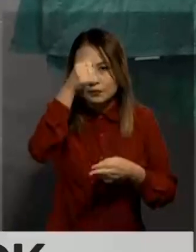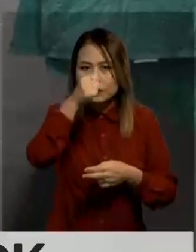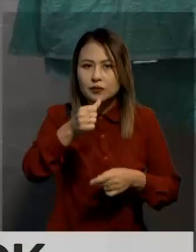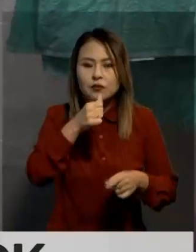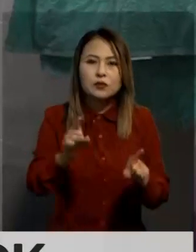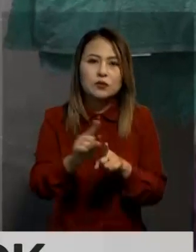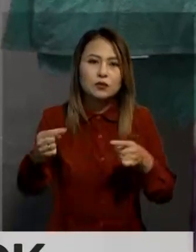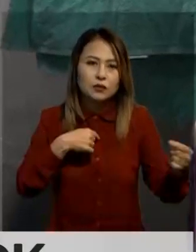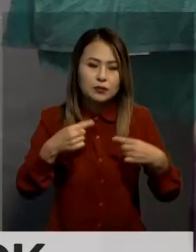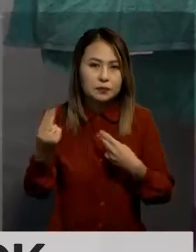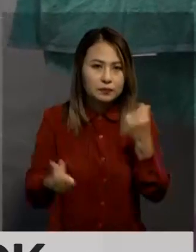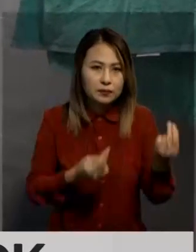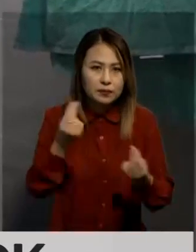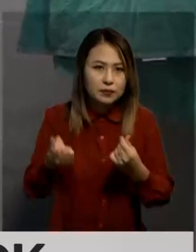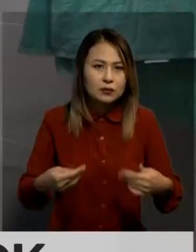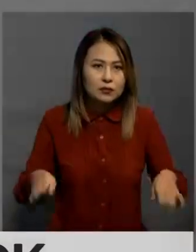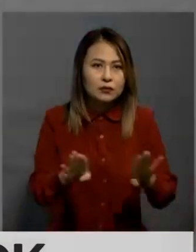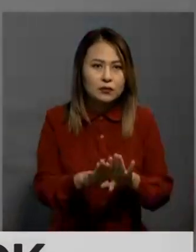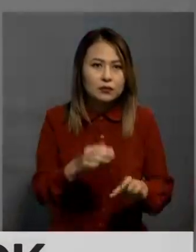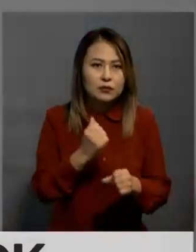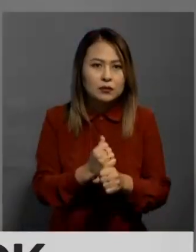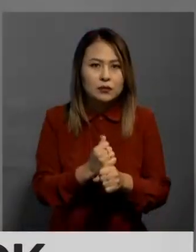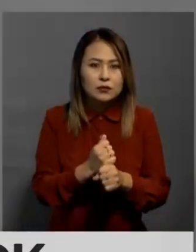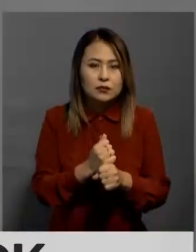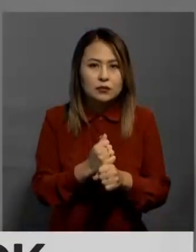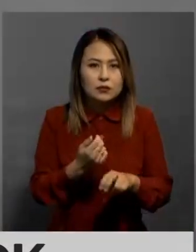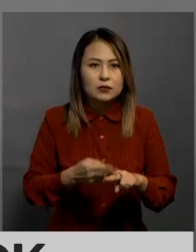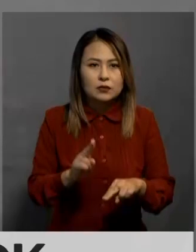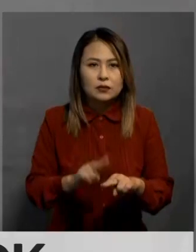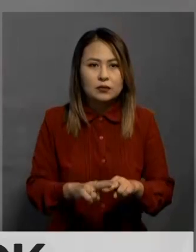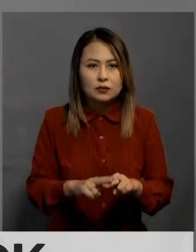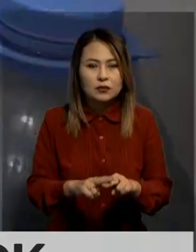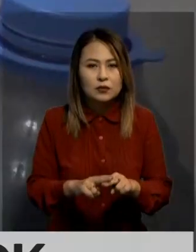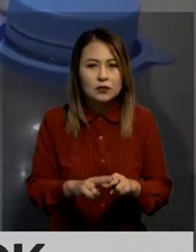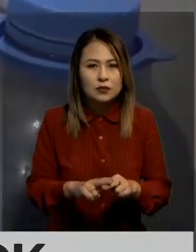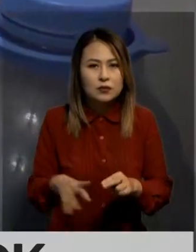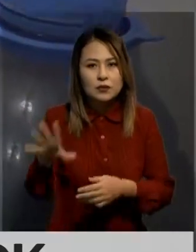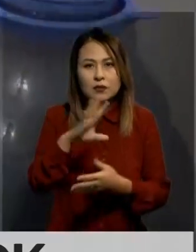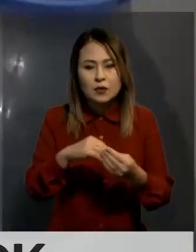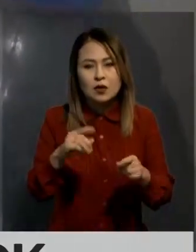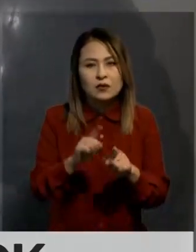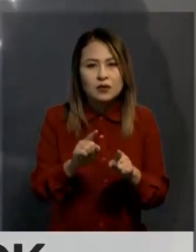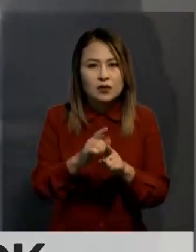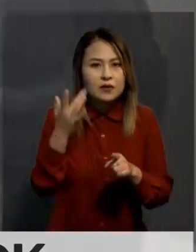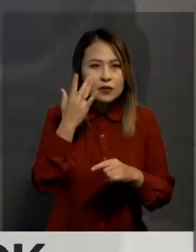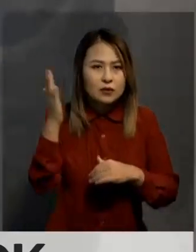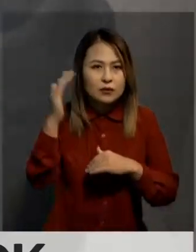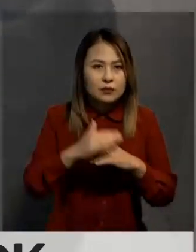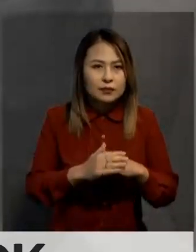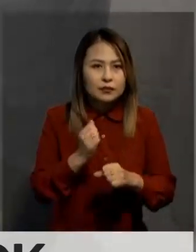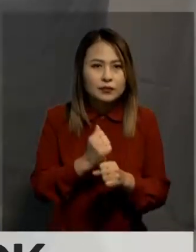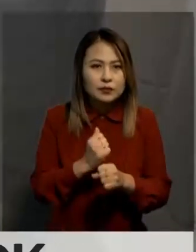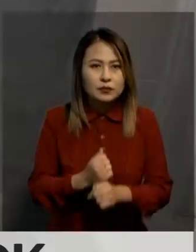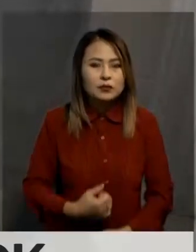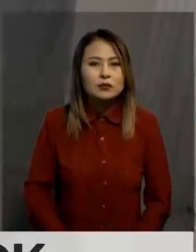көрмесек те жылуға ақша төлейміз. Қазір ыстық су да жоқ. Ауысу 5-ші қабатқа кеп түнде келеді. Бар ыдысқа жинап күндіз амалдаймыз дейді ол.